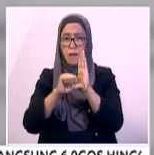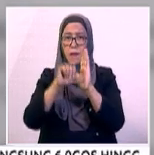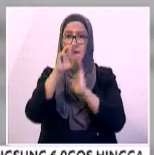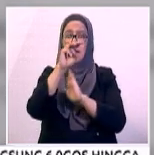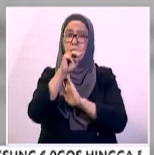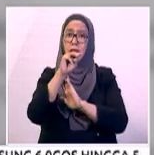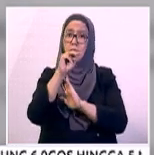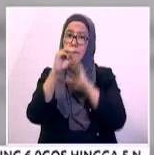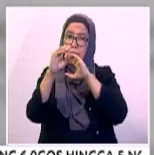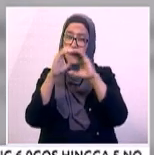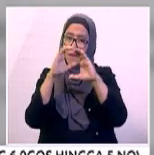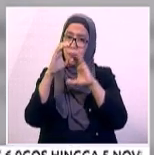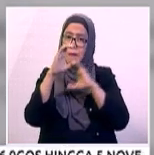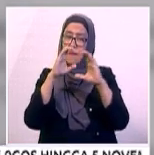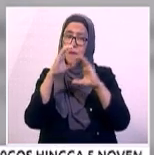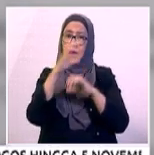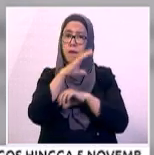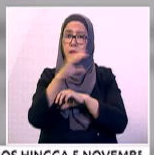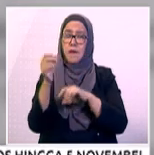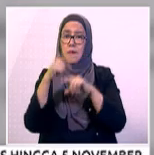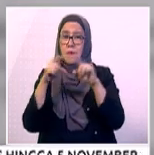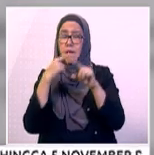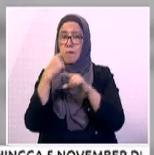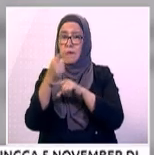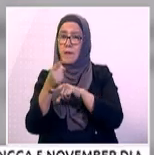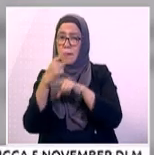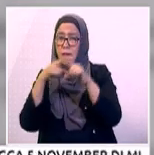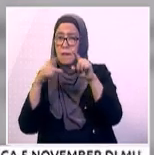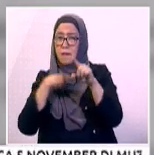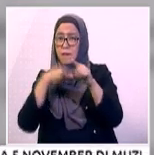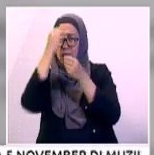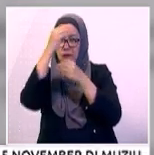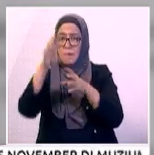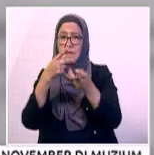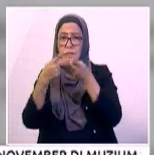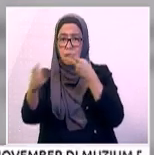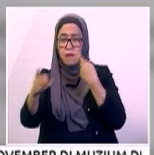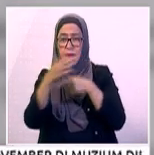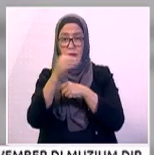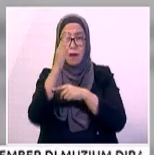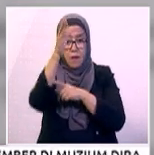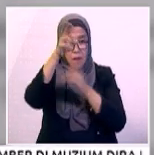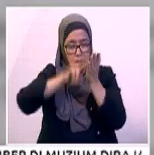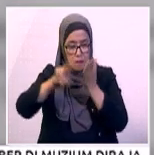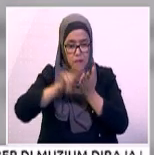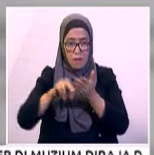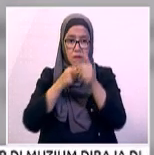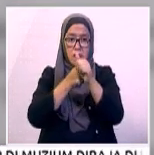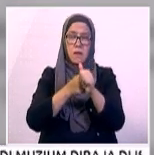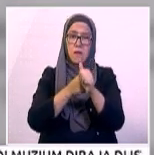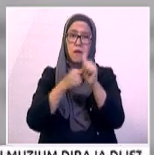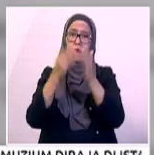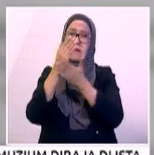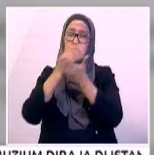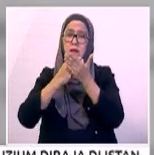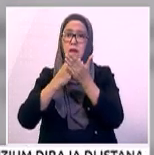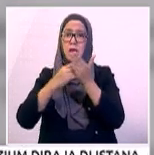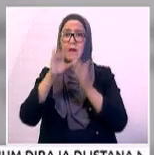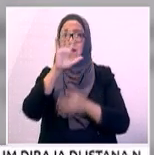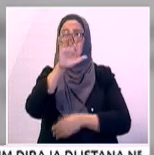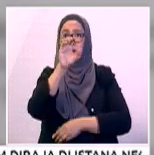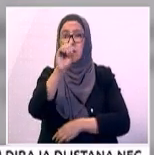penggunaan kemudahan rangkaian tidak wajar. Kes turut dirujuk mengikut Seksyen 500 Kanun kerana